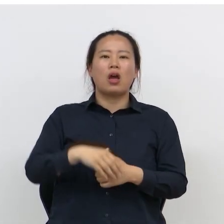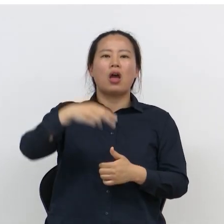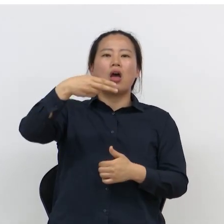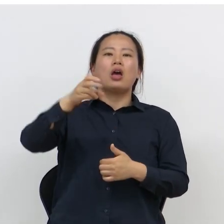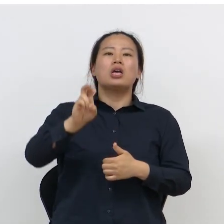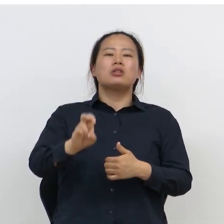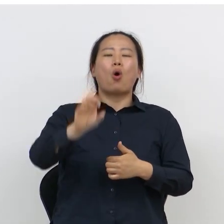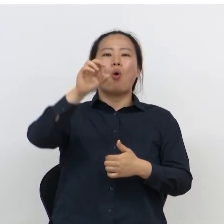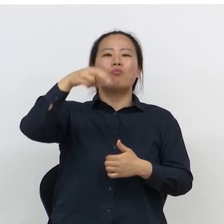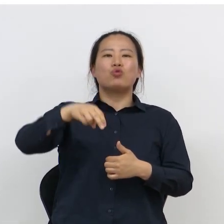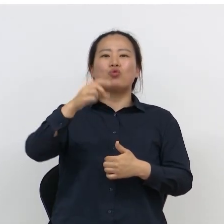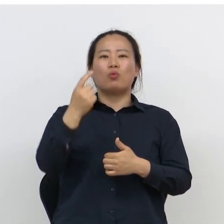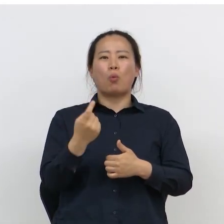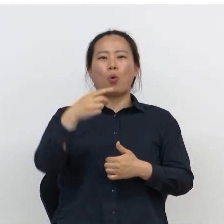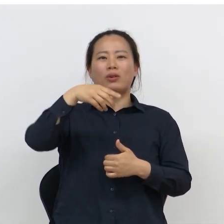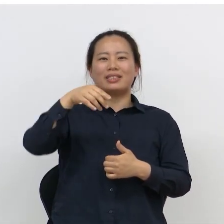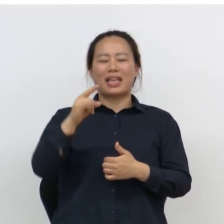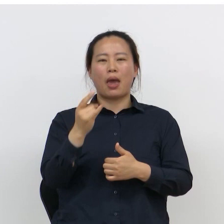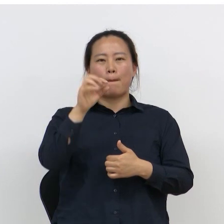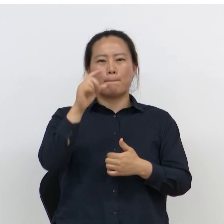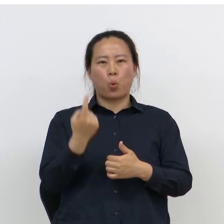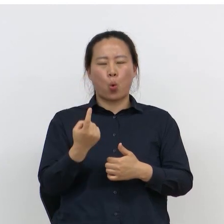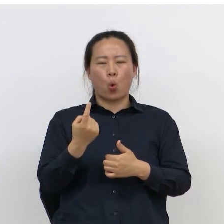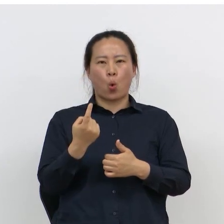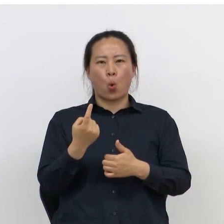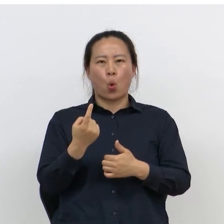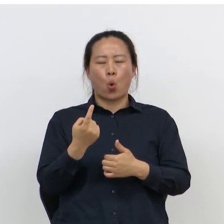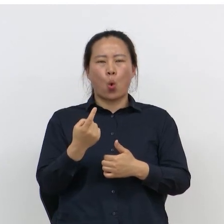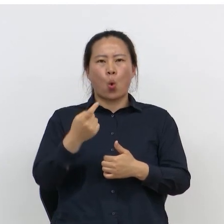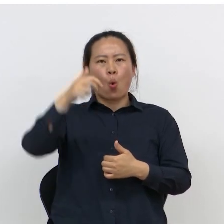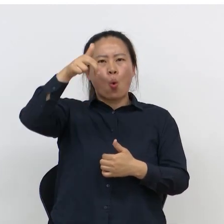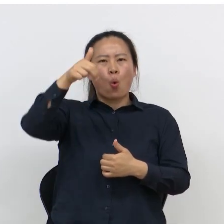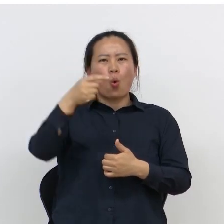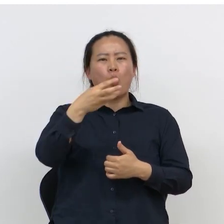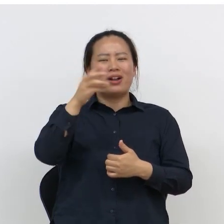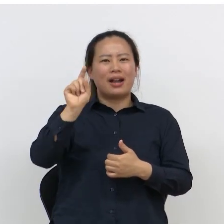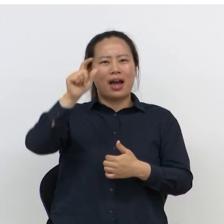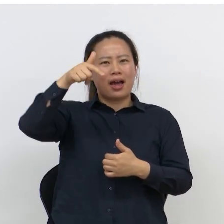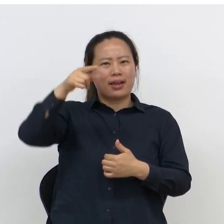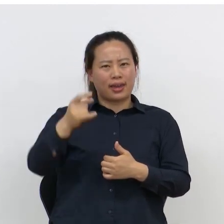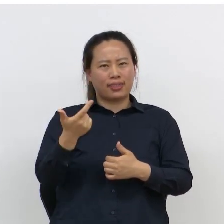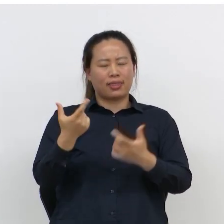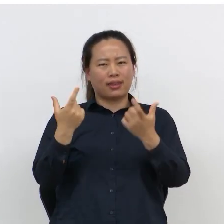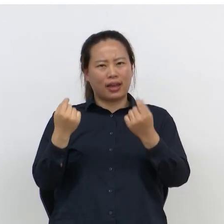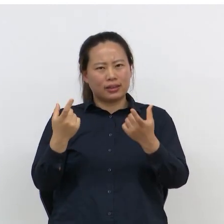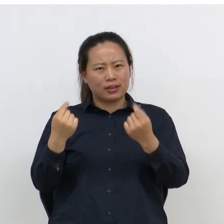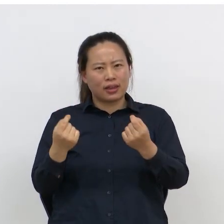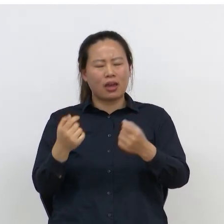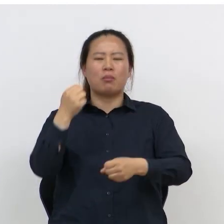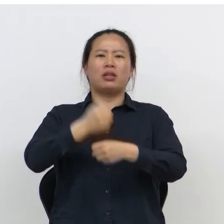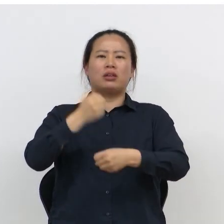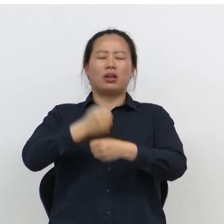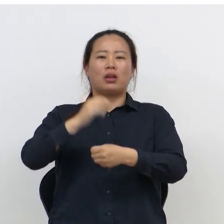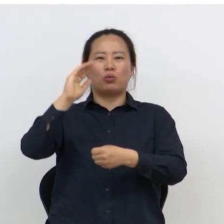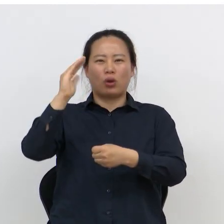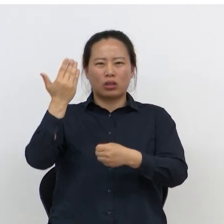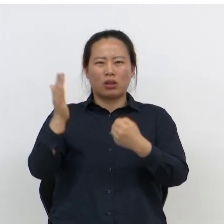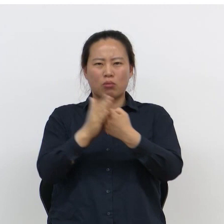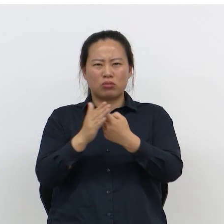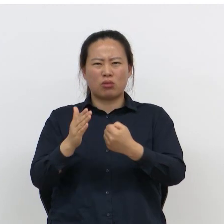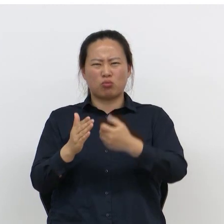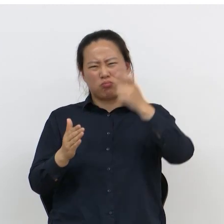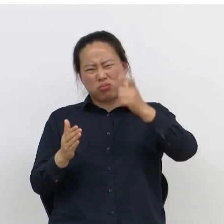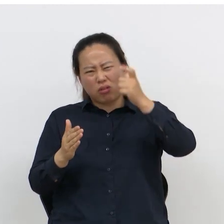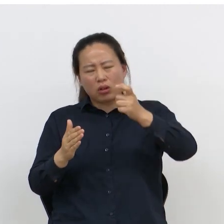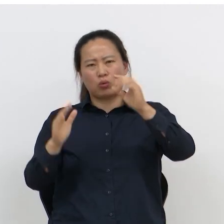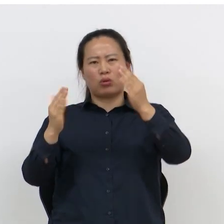섬유 모세포라고 하는 세포들이 모여들어서 섬유 조직, 콜라겐 같은 거 그런 것들이 이제 뭐 여기서 형성이 되면서 뻣뻣하게 되는 거죠.